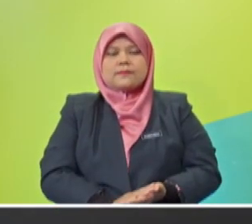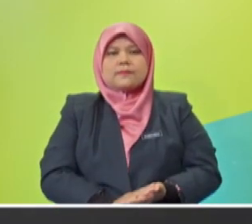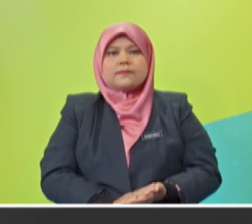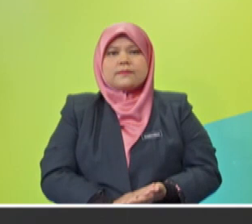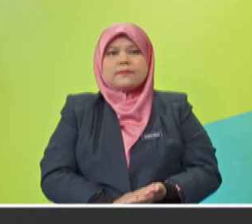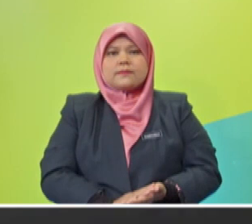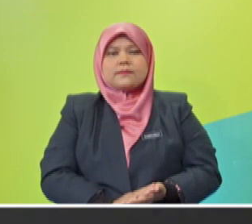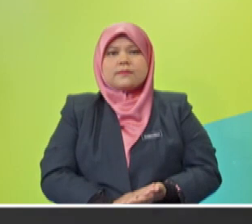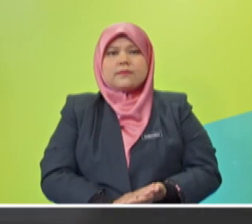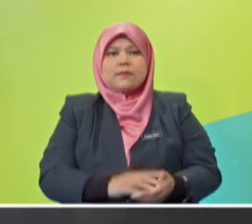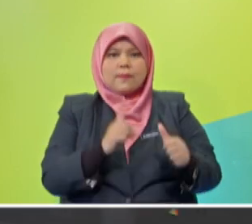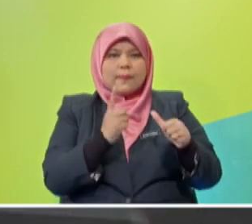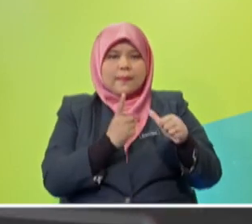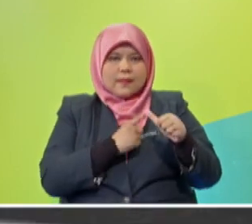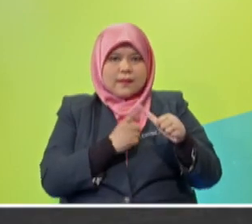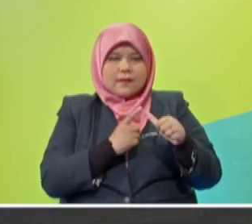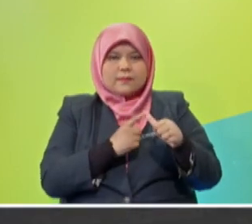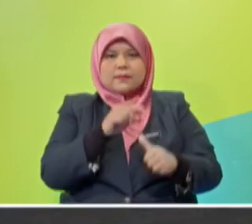standard pembelajaran yang pertama,